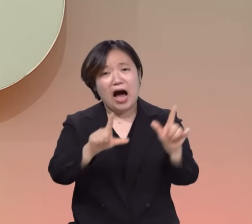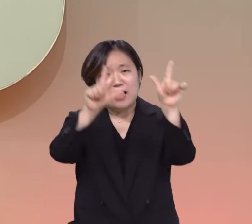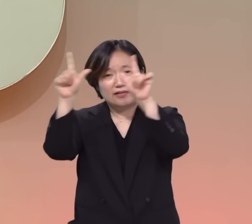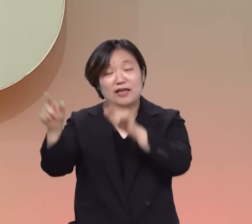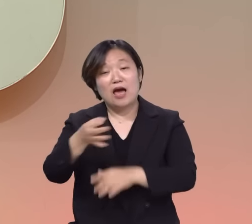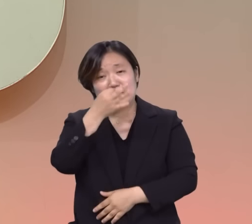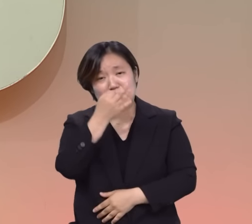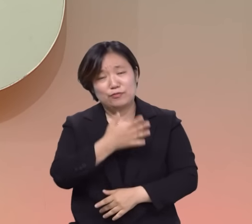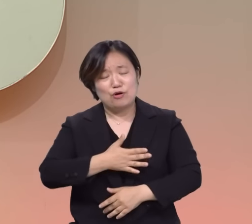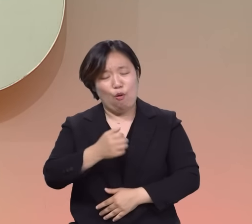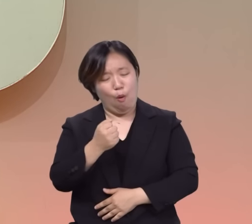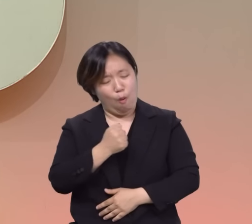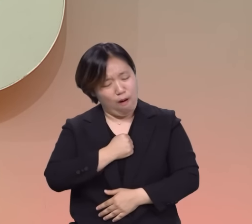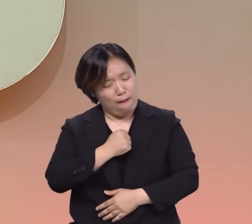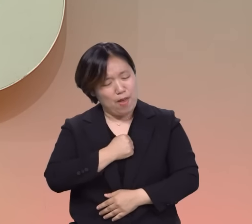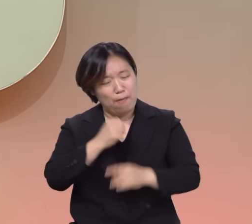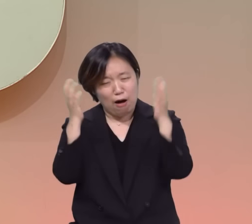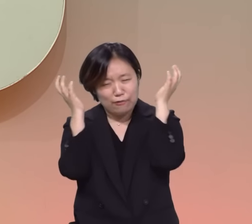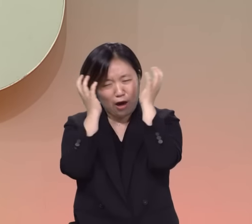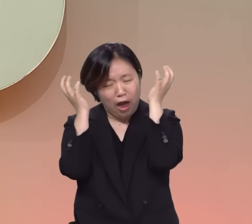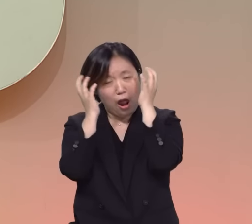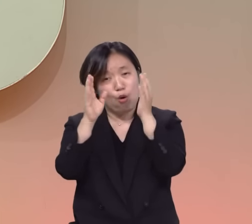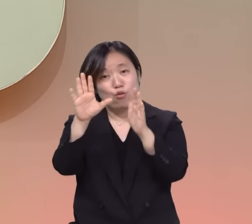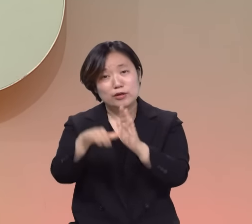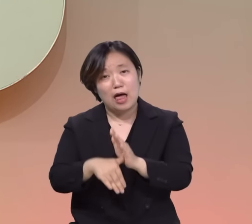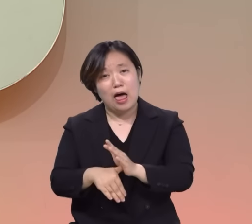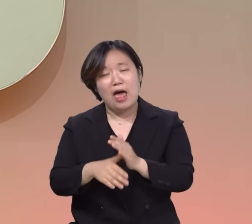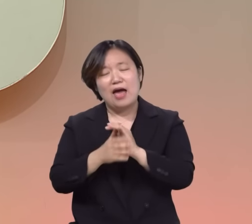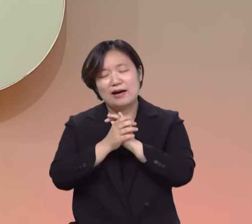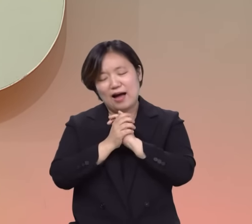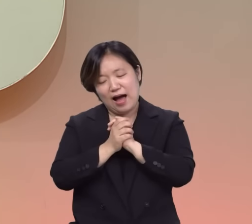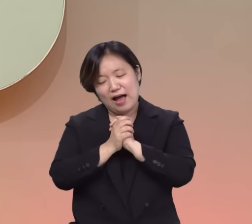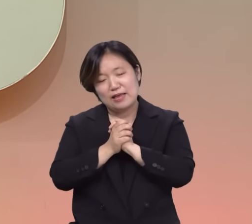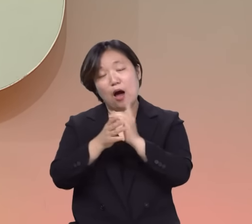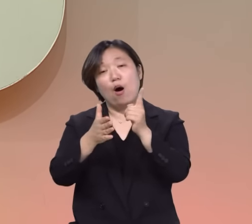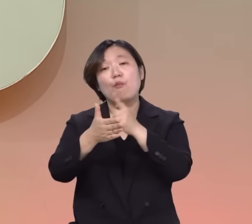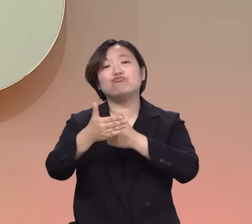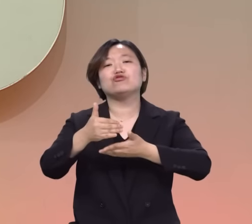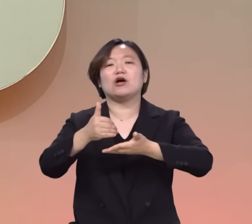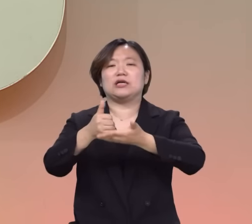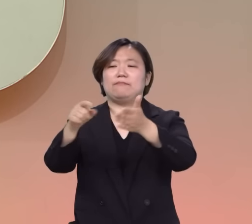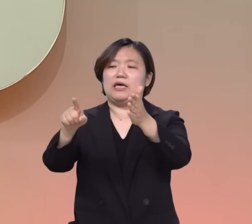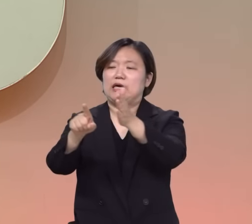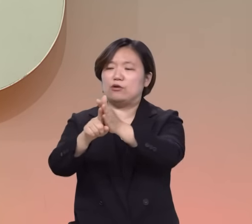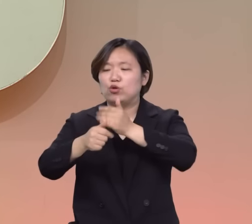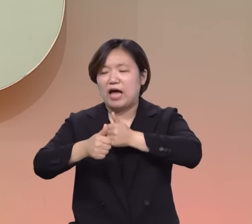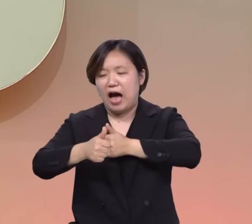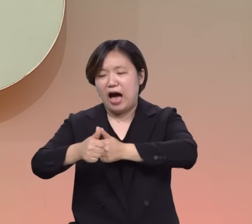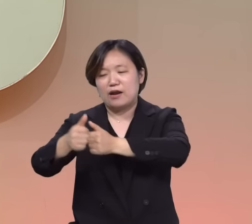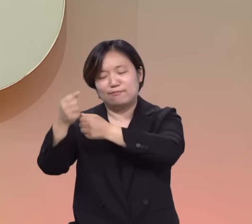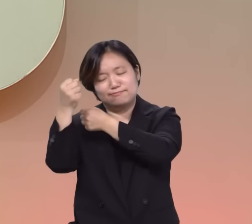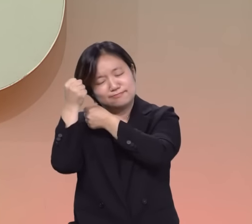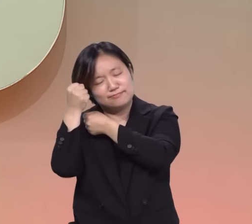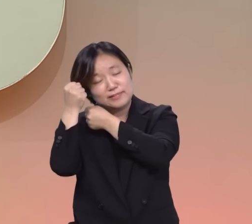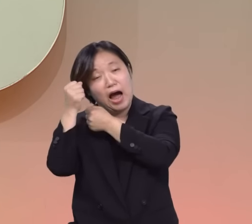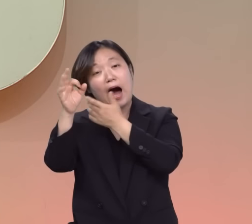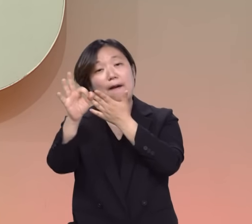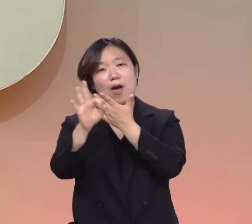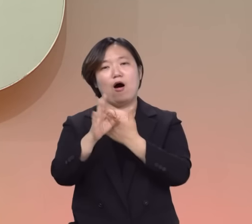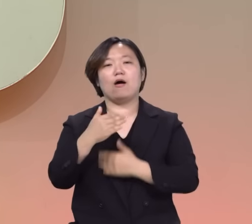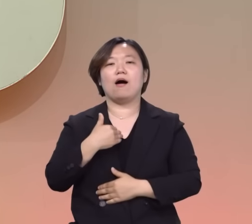때마다 간절히 간절히 불보살님께 의지해서 우리는 크나큰 가피를 체험할